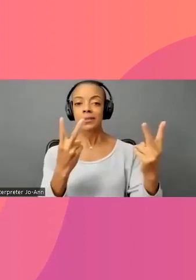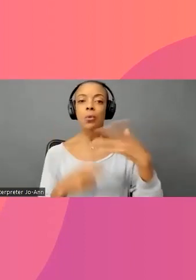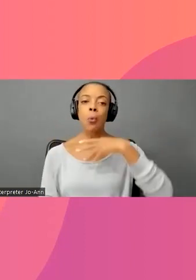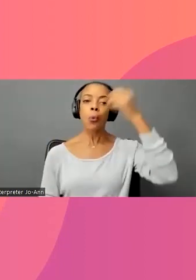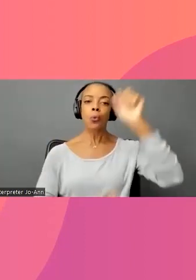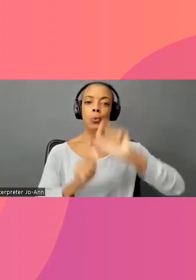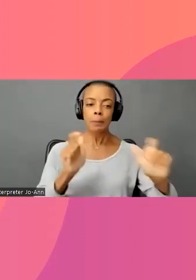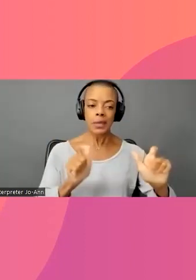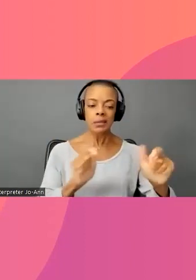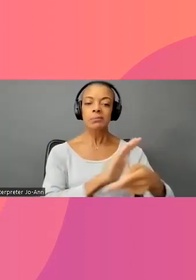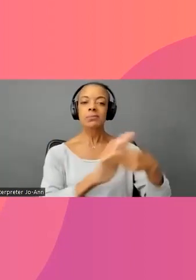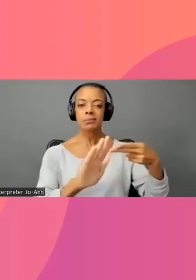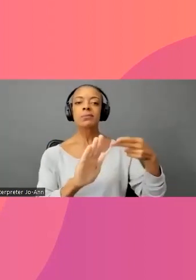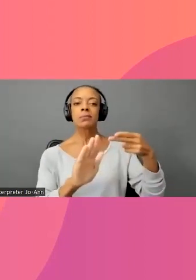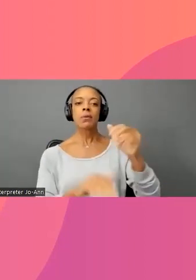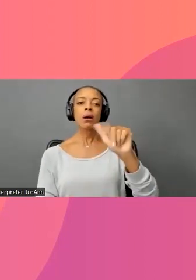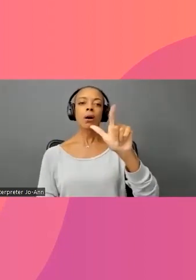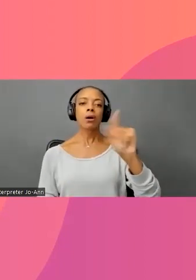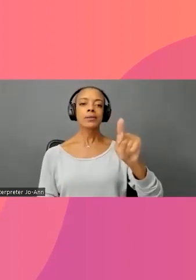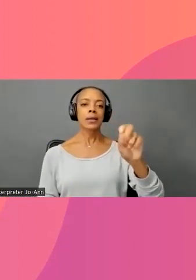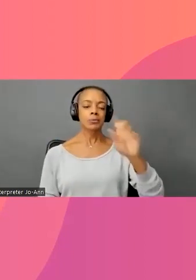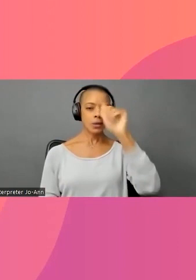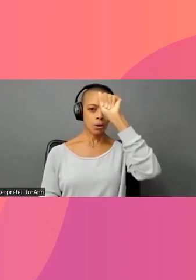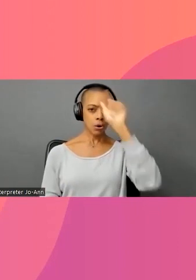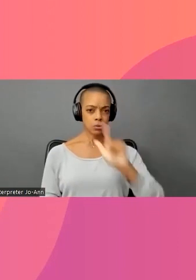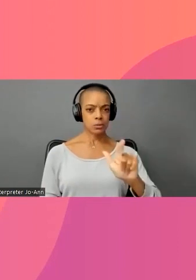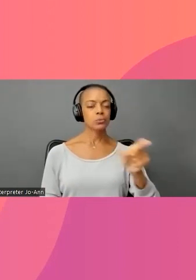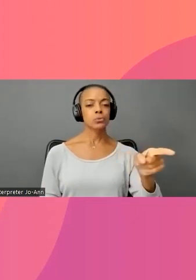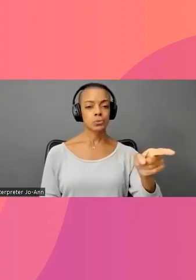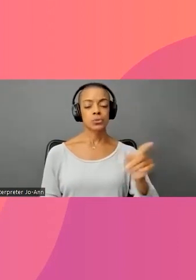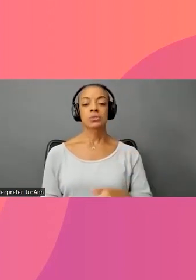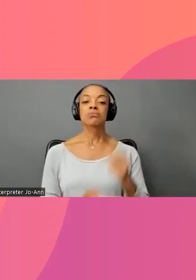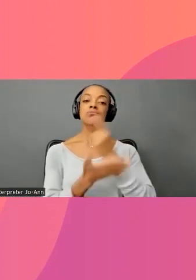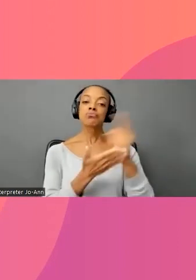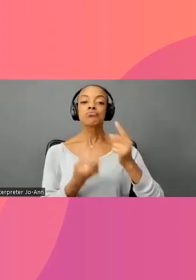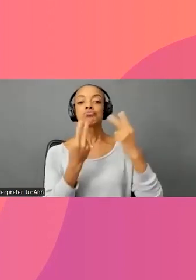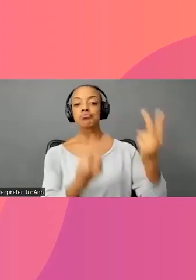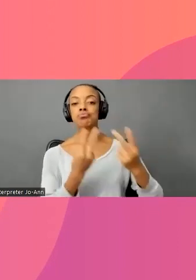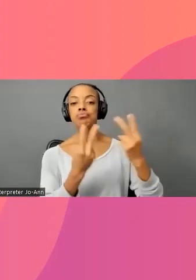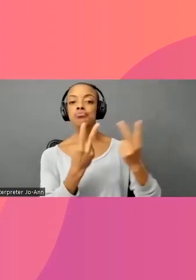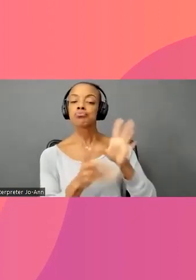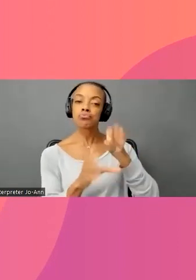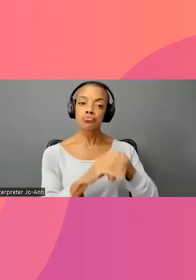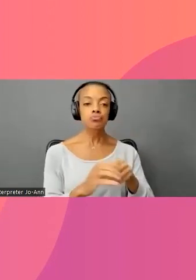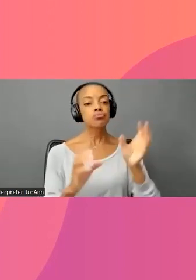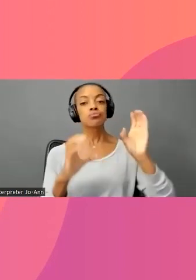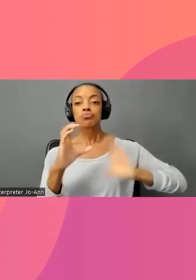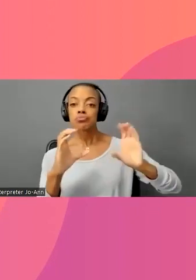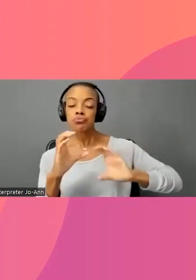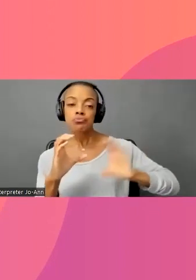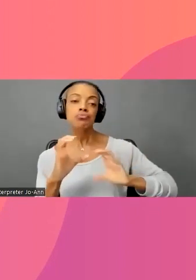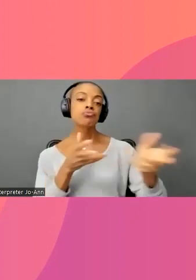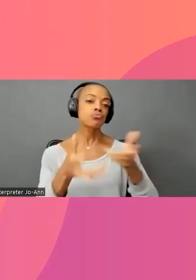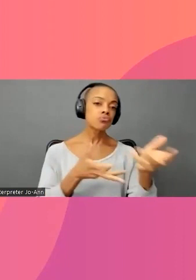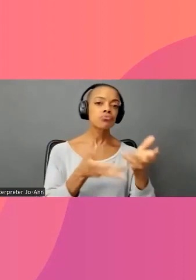Baycrest. Je rendais visite à des patients qui avaient été diagnostiqués avec l'Alzheimer. Il s'agissait de visites hebdomadaires